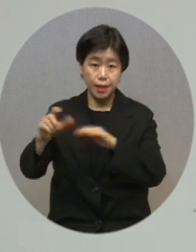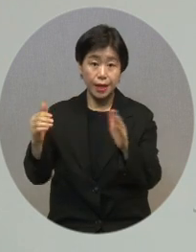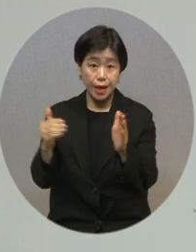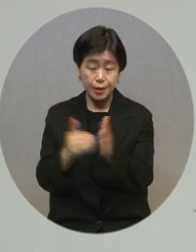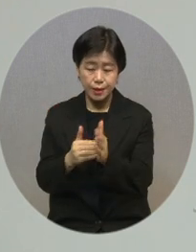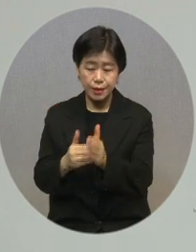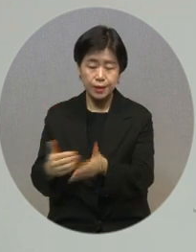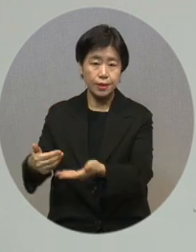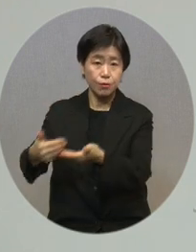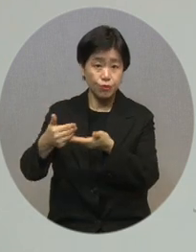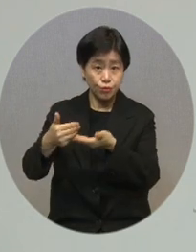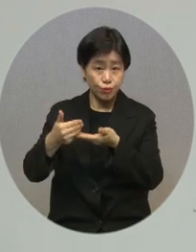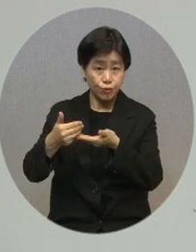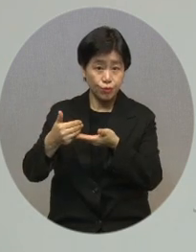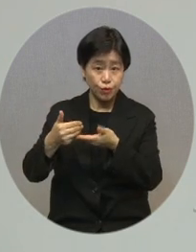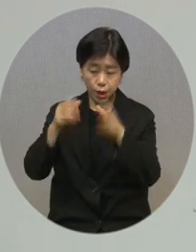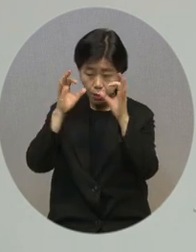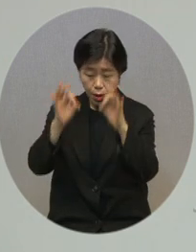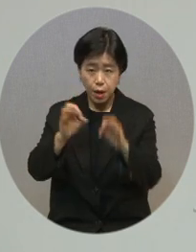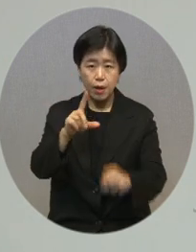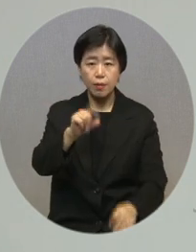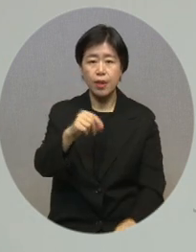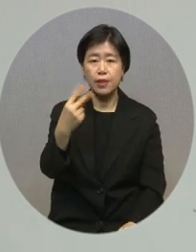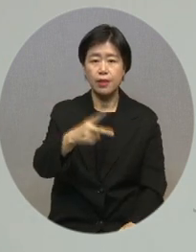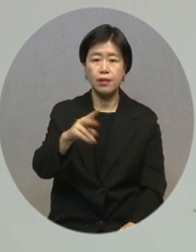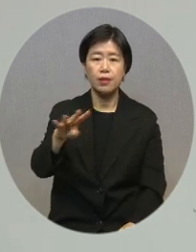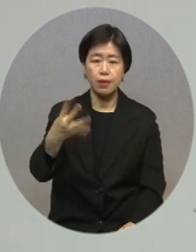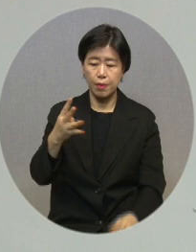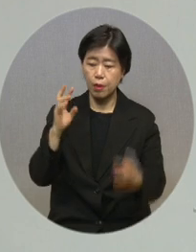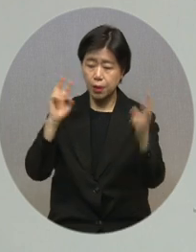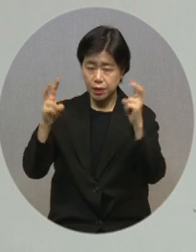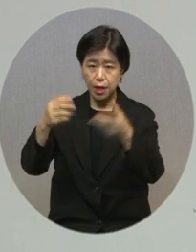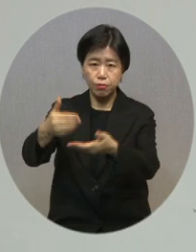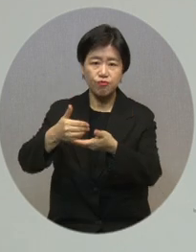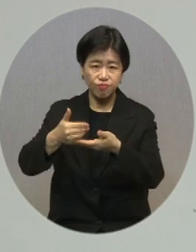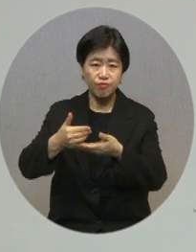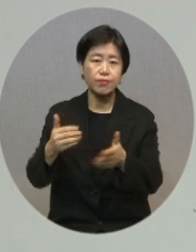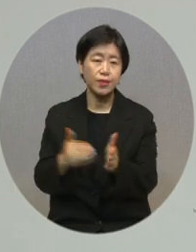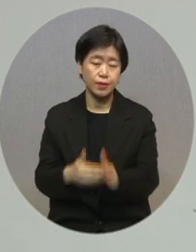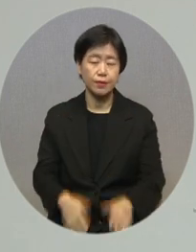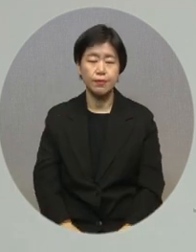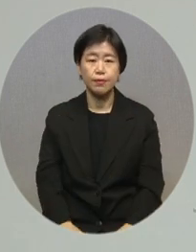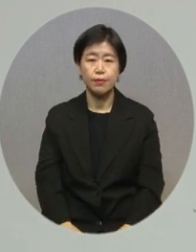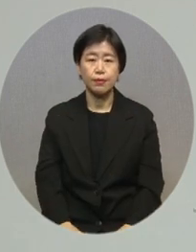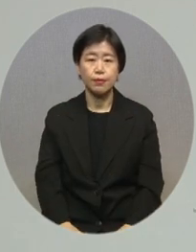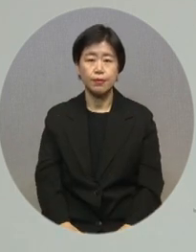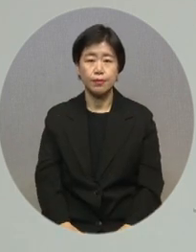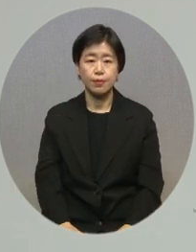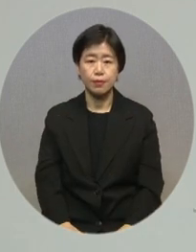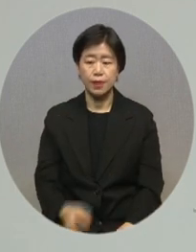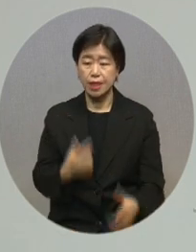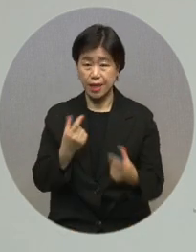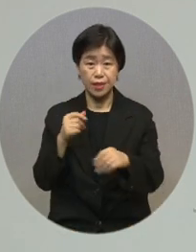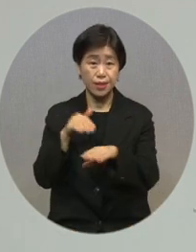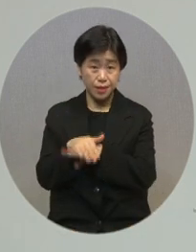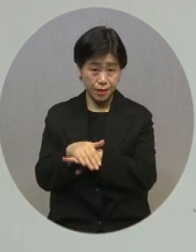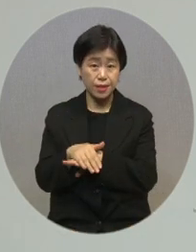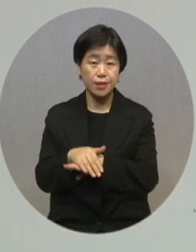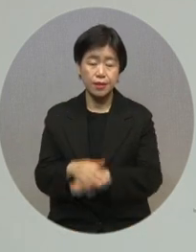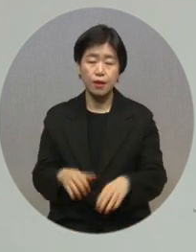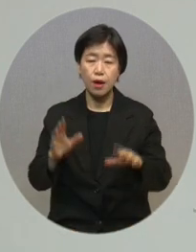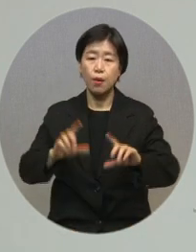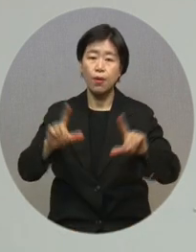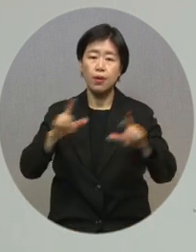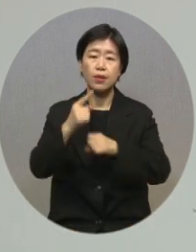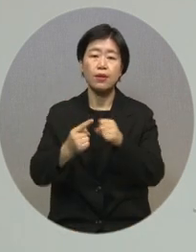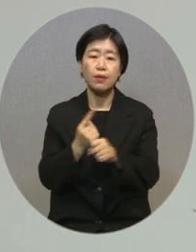기준으로 한 12,400개 그 사업장이 지금 신청을 했습니다. 네. 이런 식으로 해서 올 한 해 동안 83만